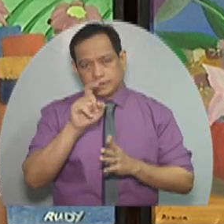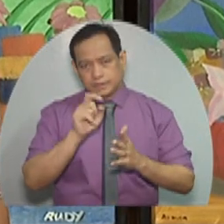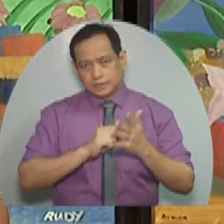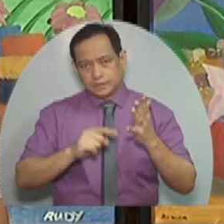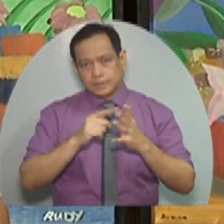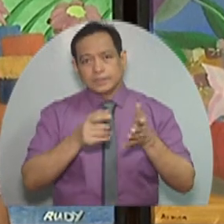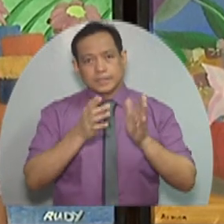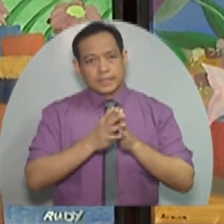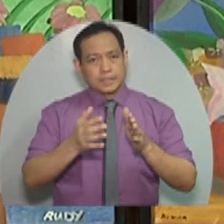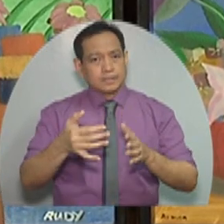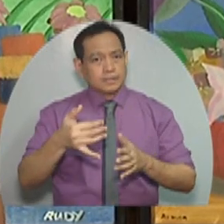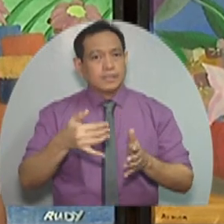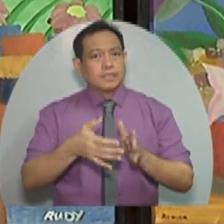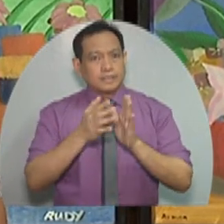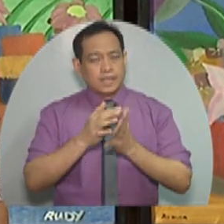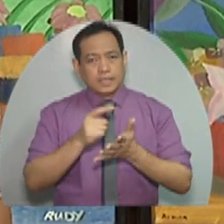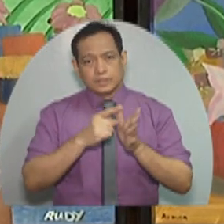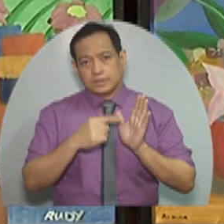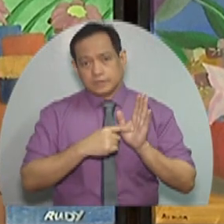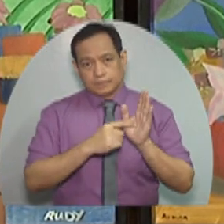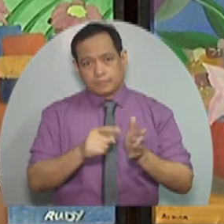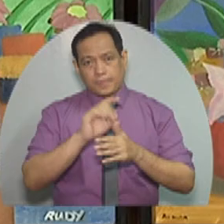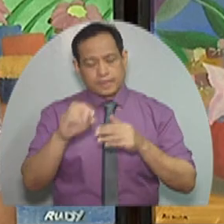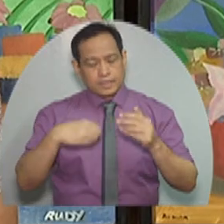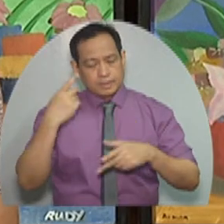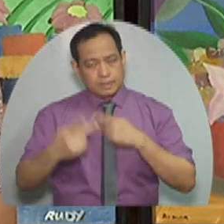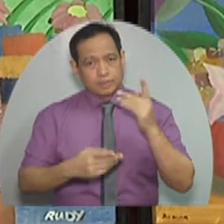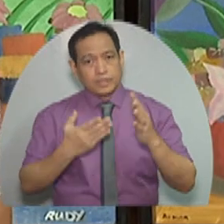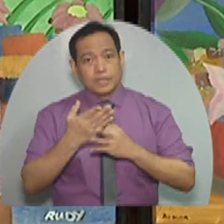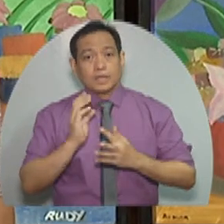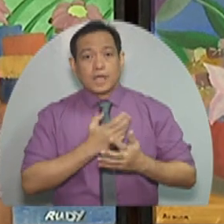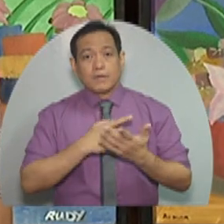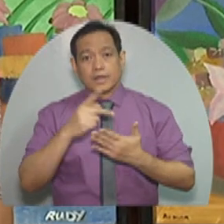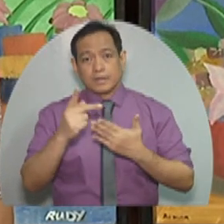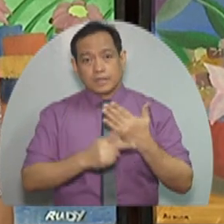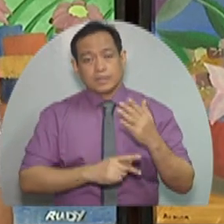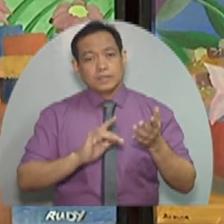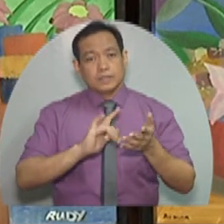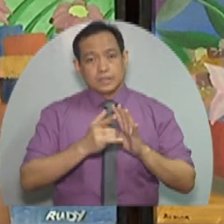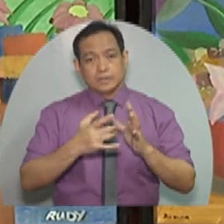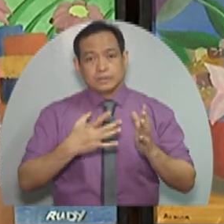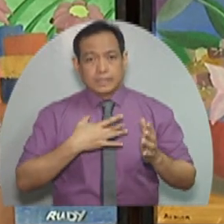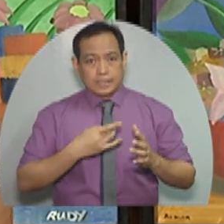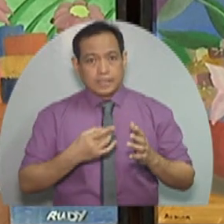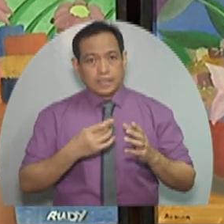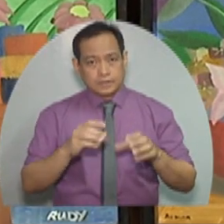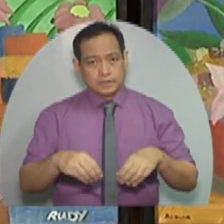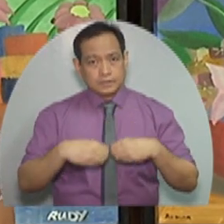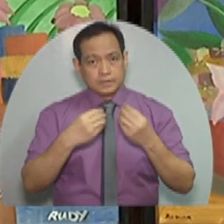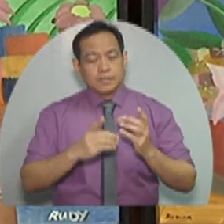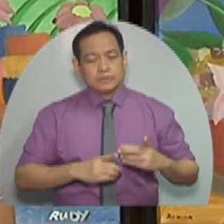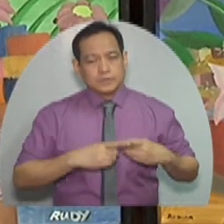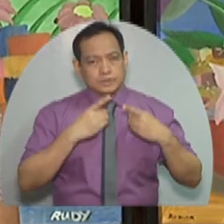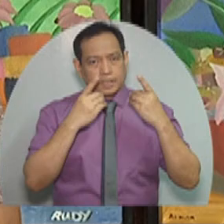katanungan, maaari kayong manawagan at ipanawagan ng ibang tao sa ating programa. Doon sa mga gusto mag-abot